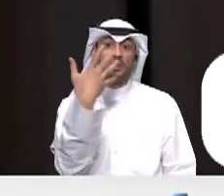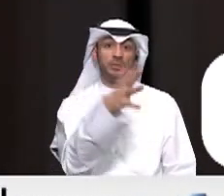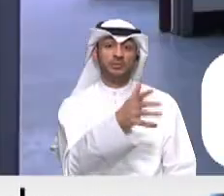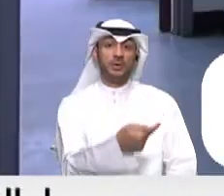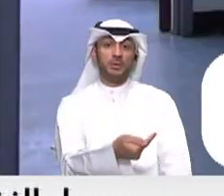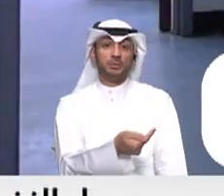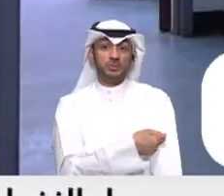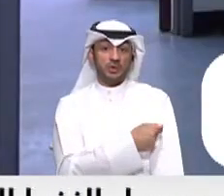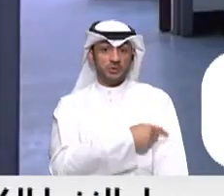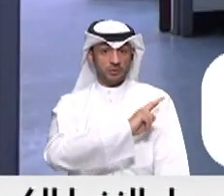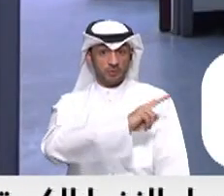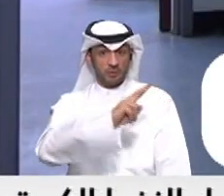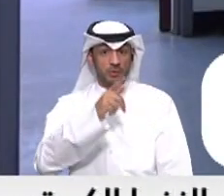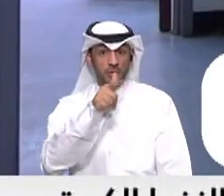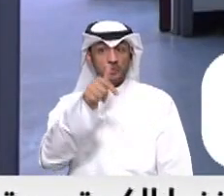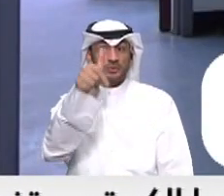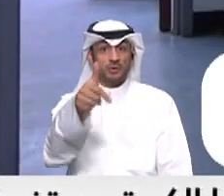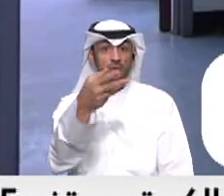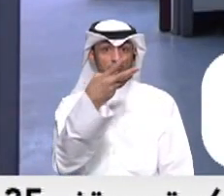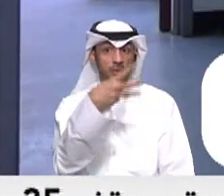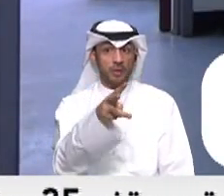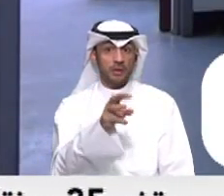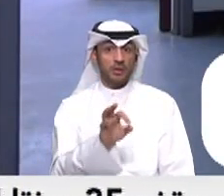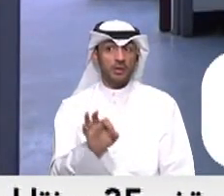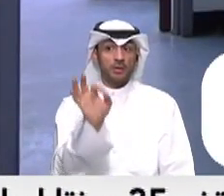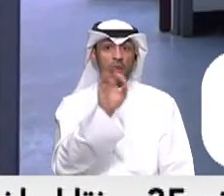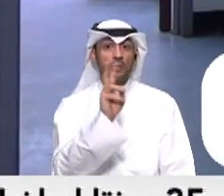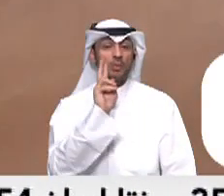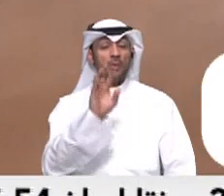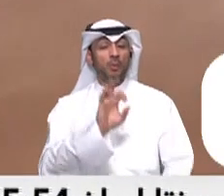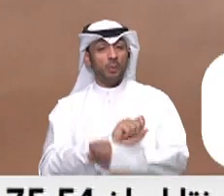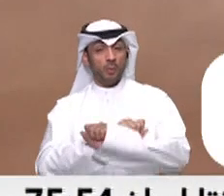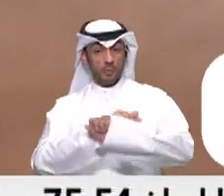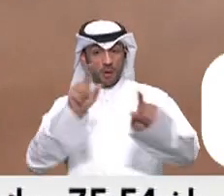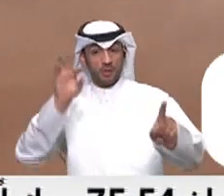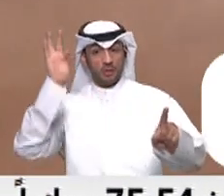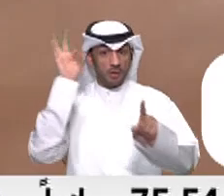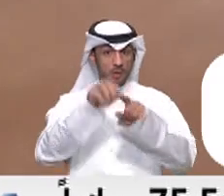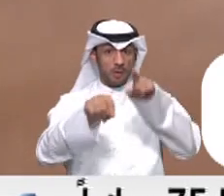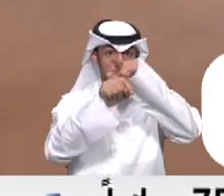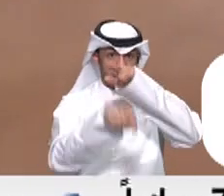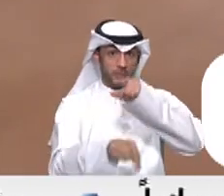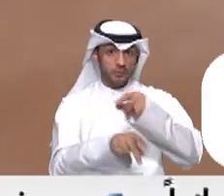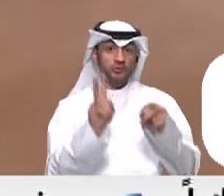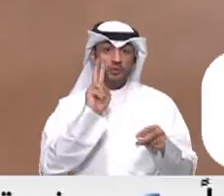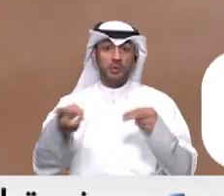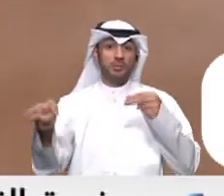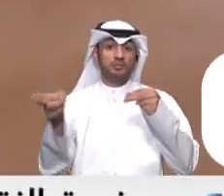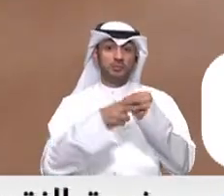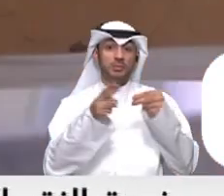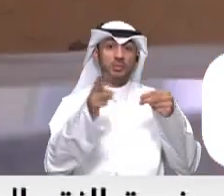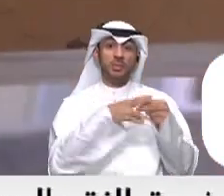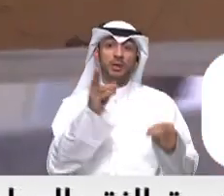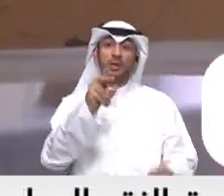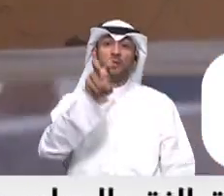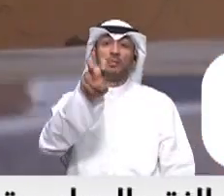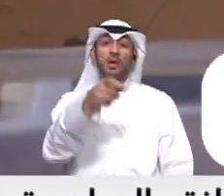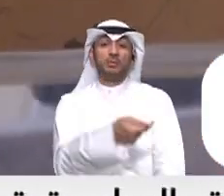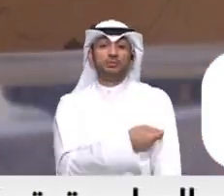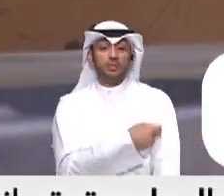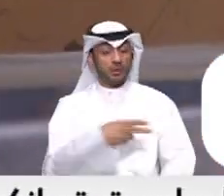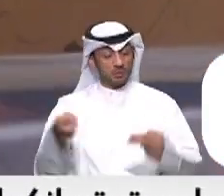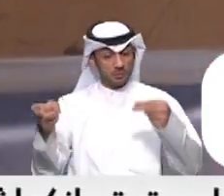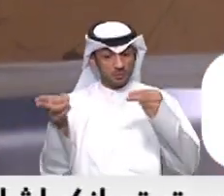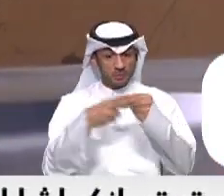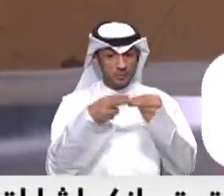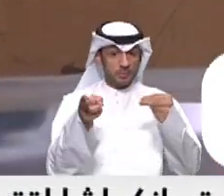مستشفى، 36 منها بشكل مباشر، ما أسفر عن إقفال 8 مستشفيات بشكل